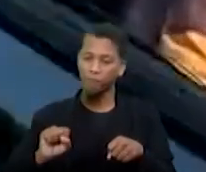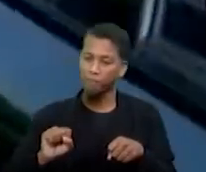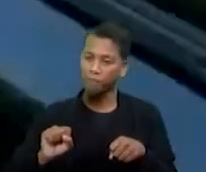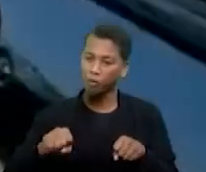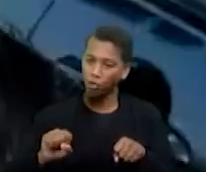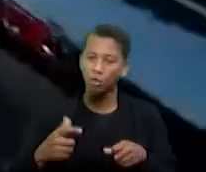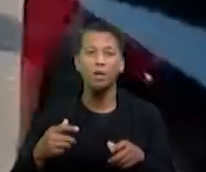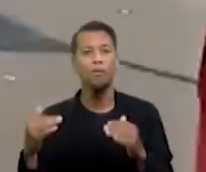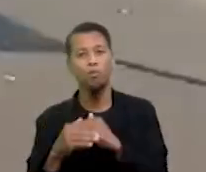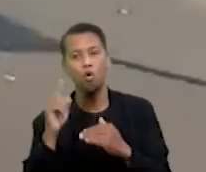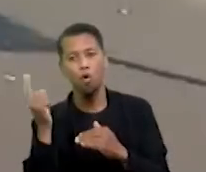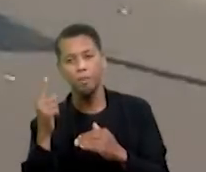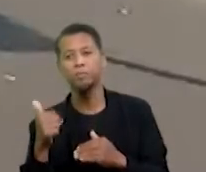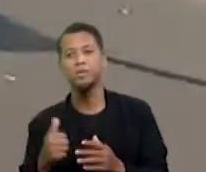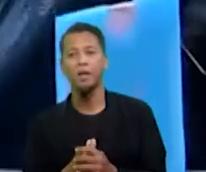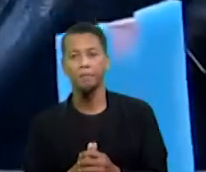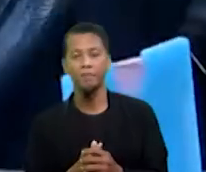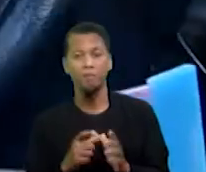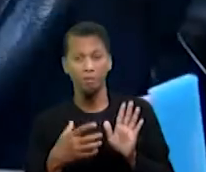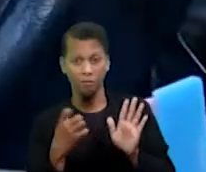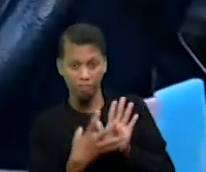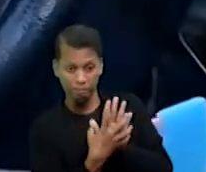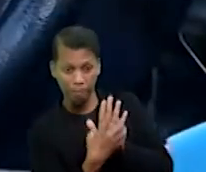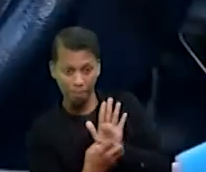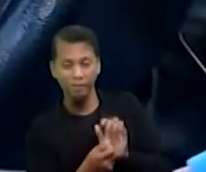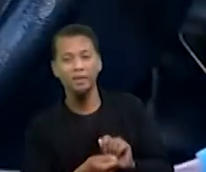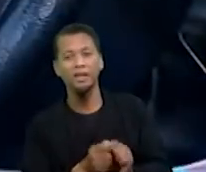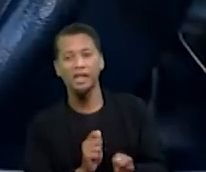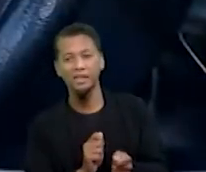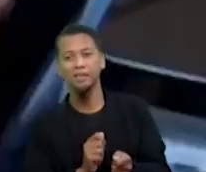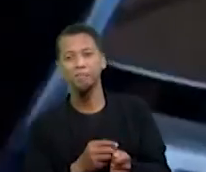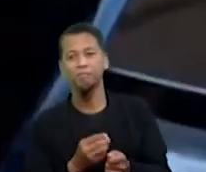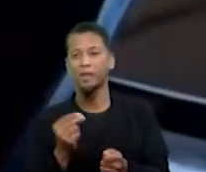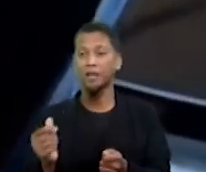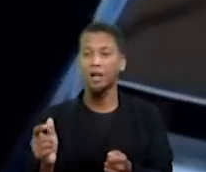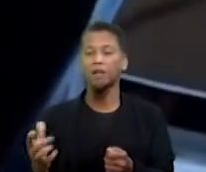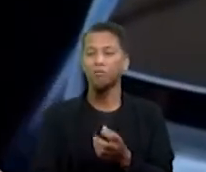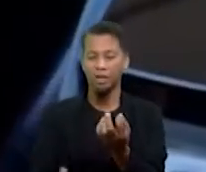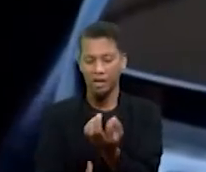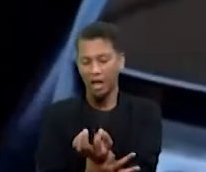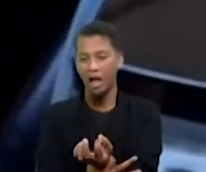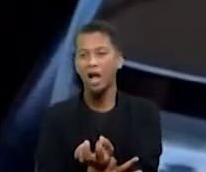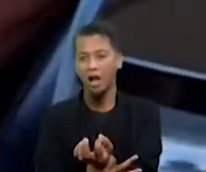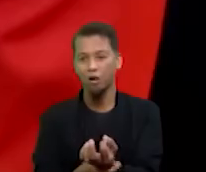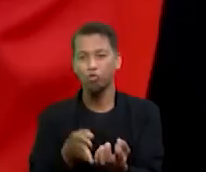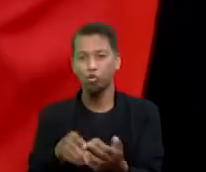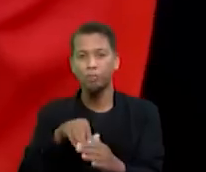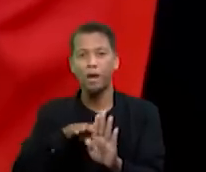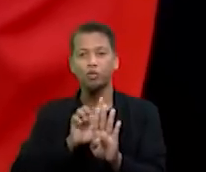untuk melakukan scan QR code tiket yang sudah dibeli secara online serta diberi gelang penanda khusus untuk bisa masuk ke kawasan